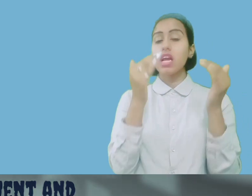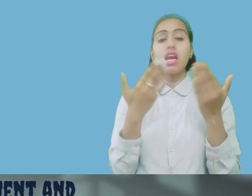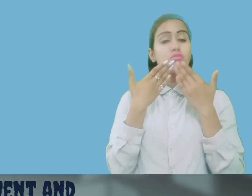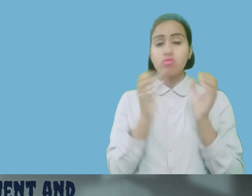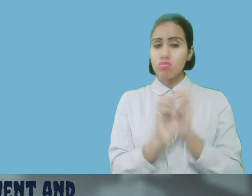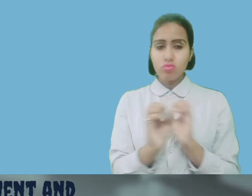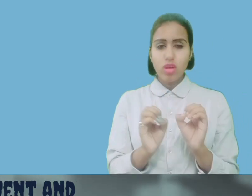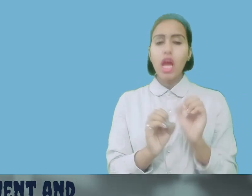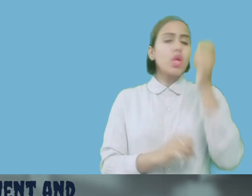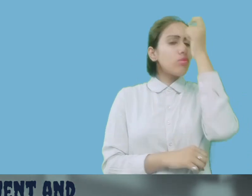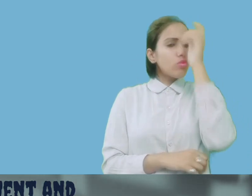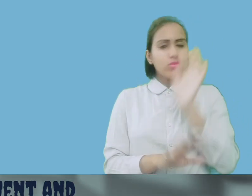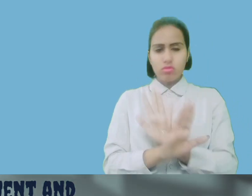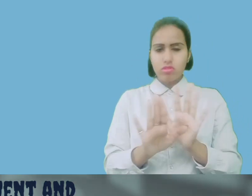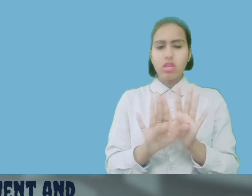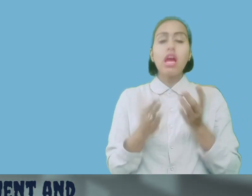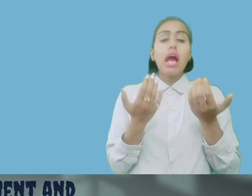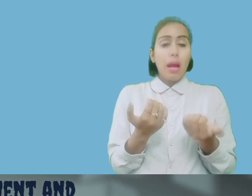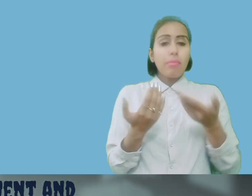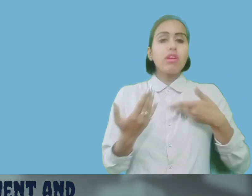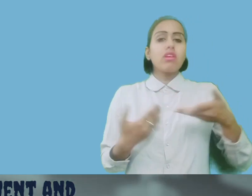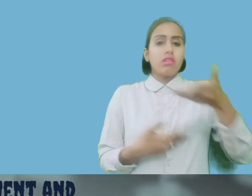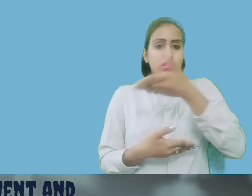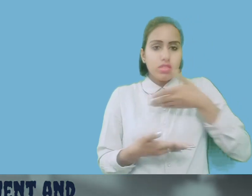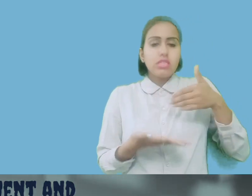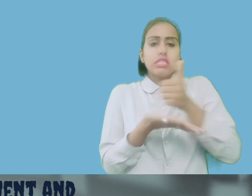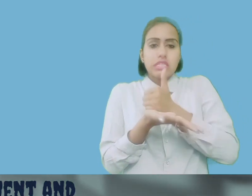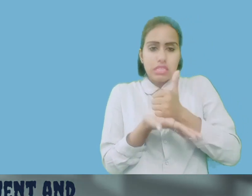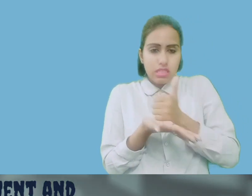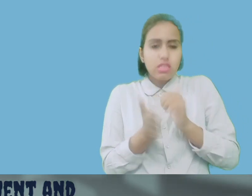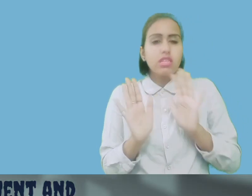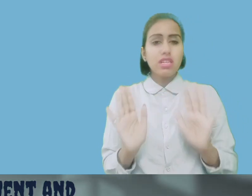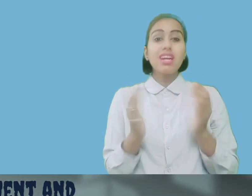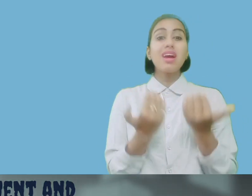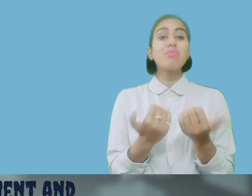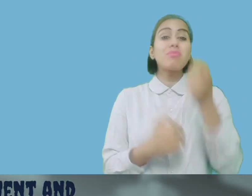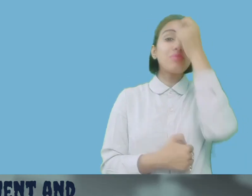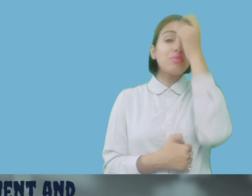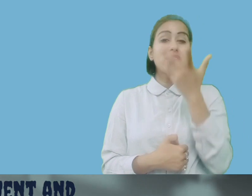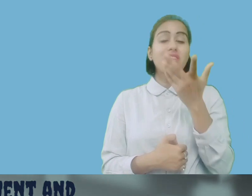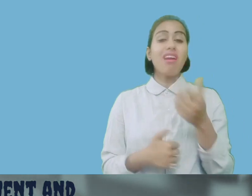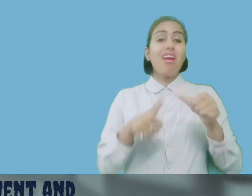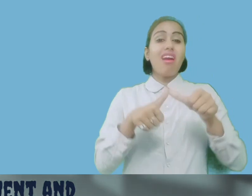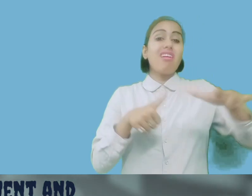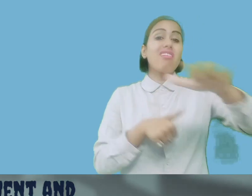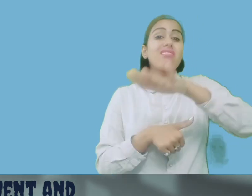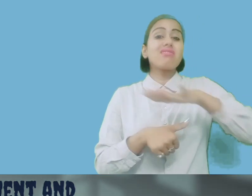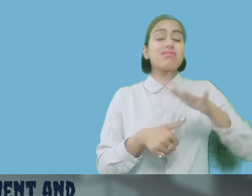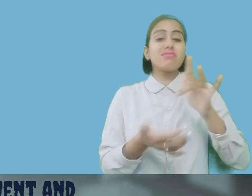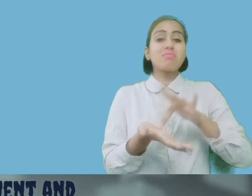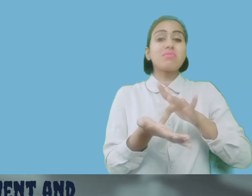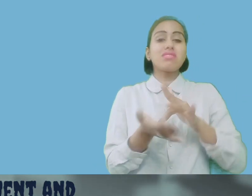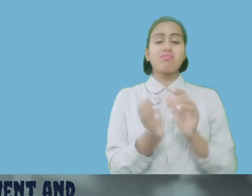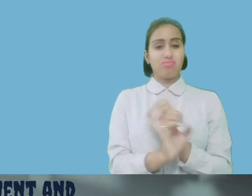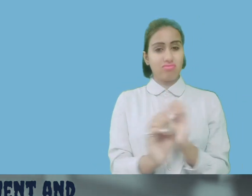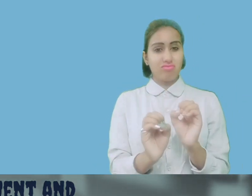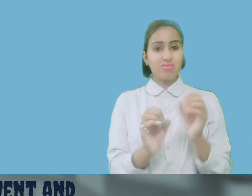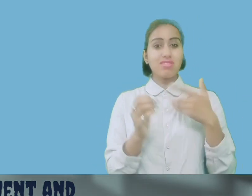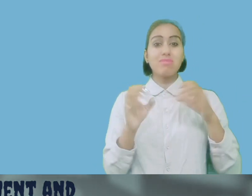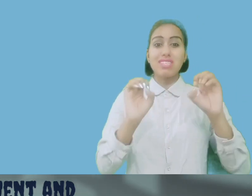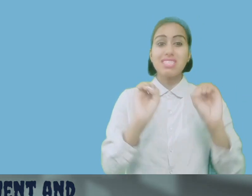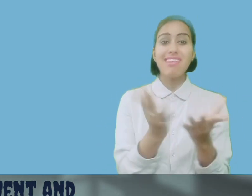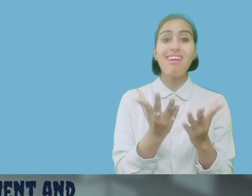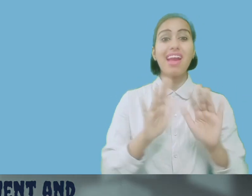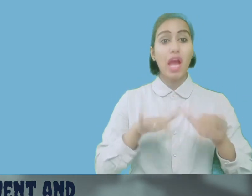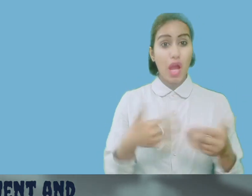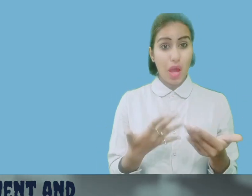एक अच्छा साइन लैंग्वेज का प्रशिक्षण चाहिए है, जिसकी वजह से मतलब जो उनकी एक बुनियाद है, अगर उनके पास में अपना शिक्षण